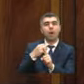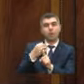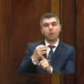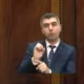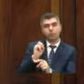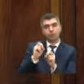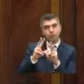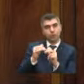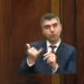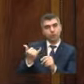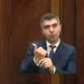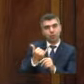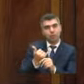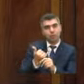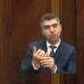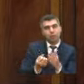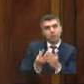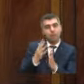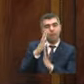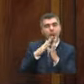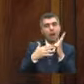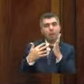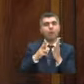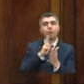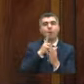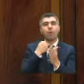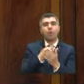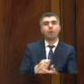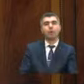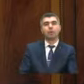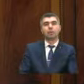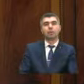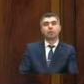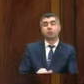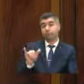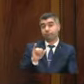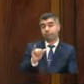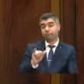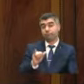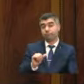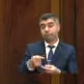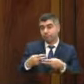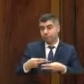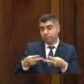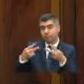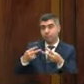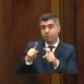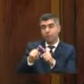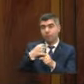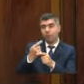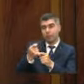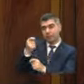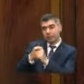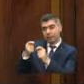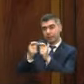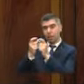المحاور التالية المتبقية من البرنامج الحكومي. أولاً، الحرص على التوزيع العادل للاستثمار العمومي والخاص